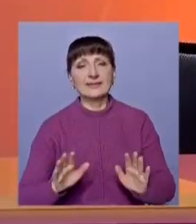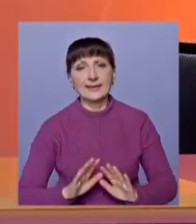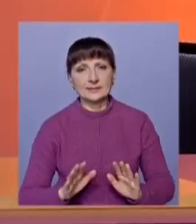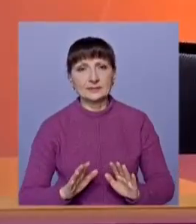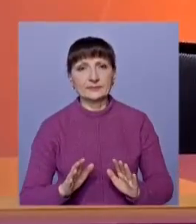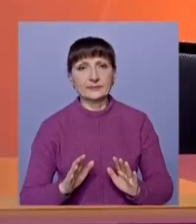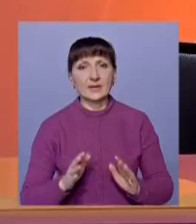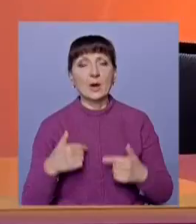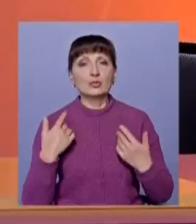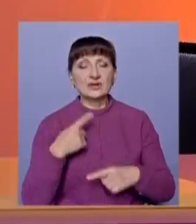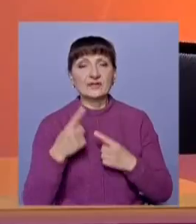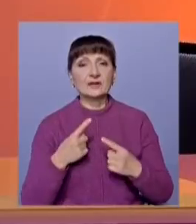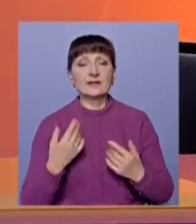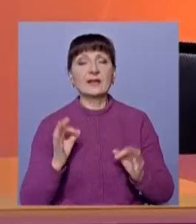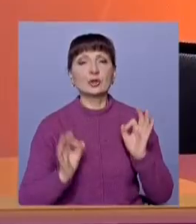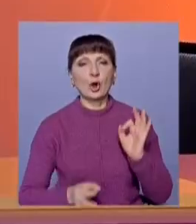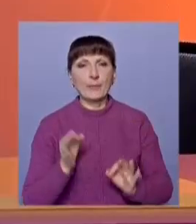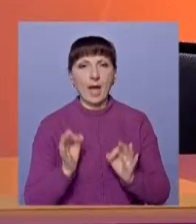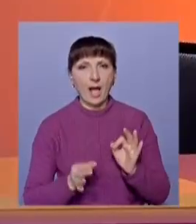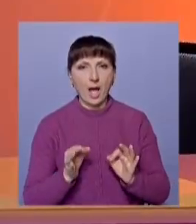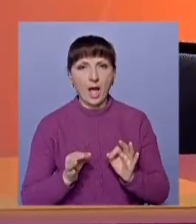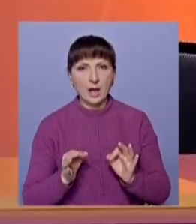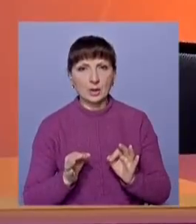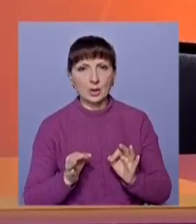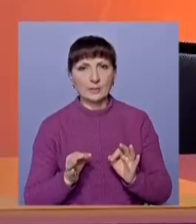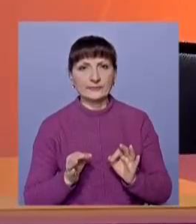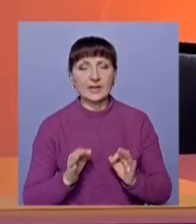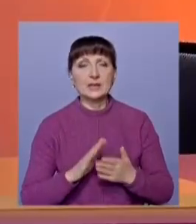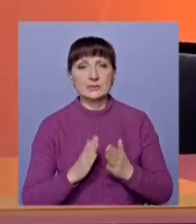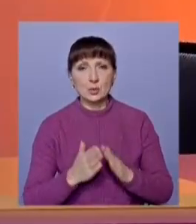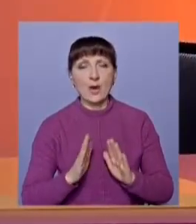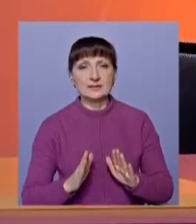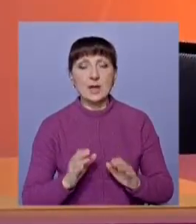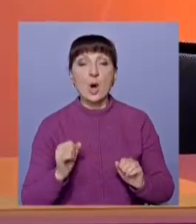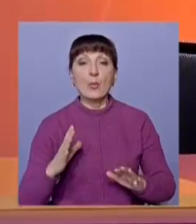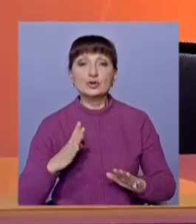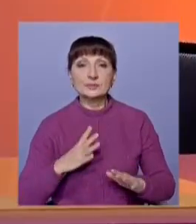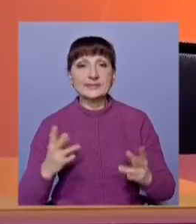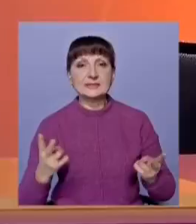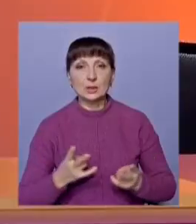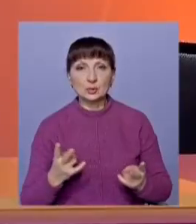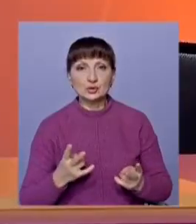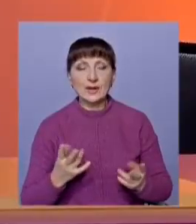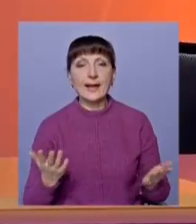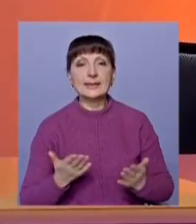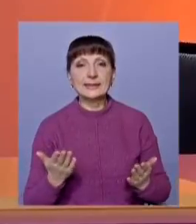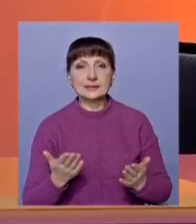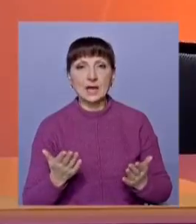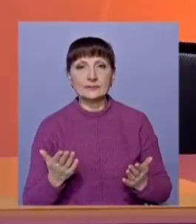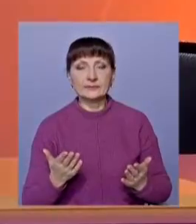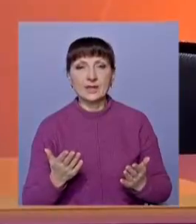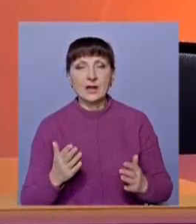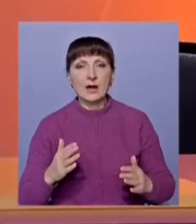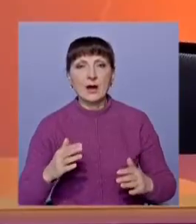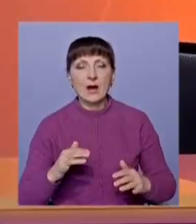я уже и говорила, это совершенно нормальное стечение обстоятельств. Может быть, просто нужно какие-то